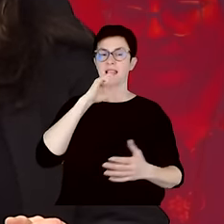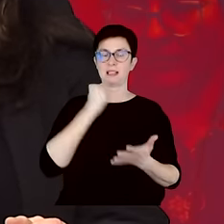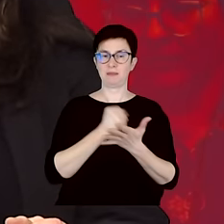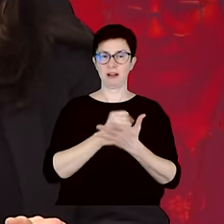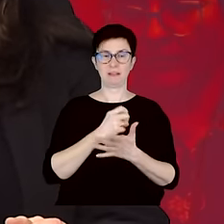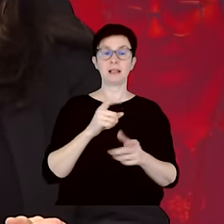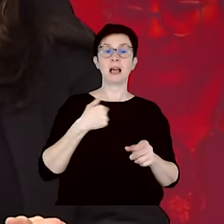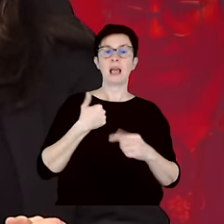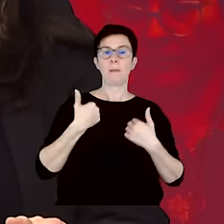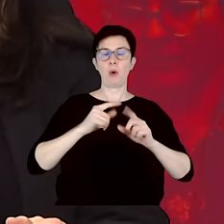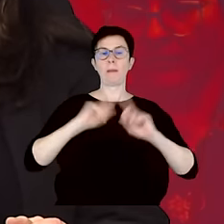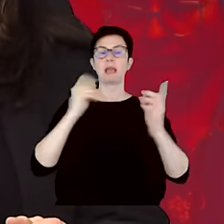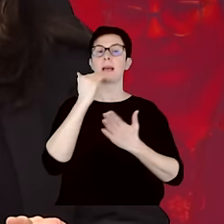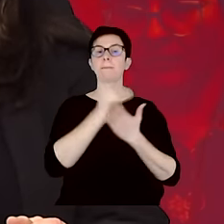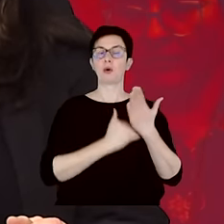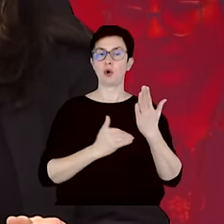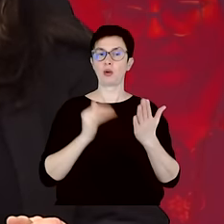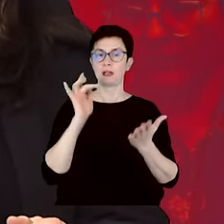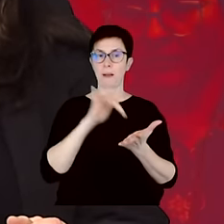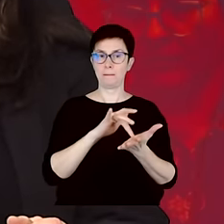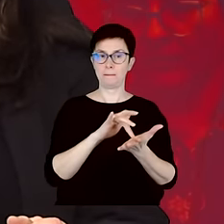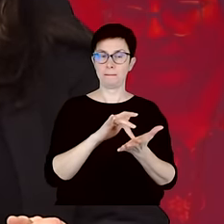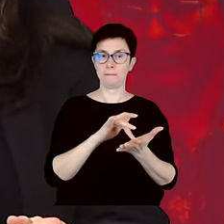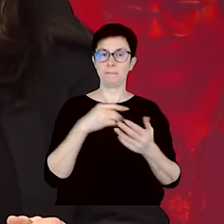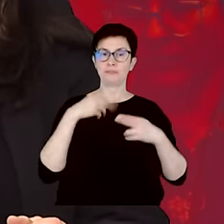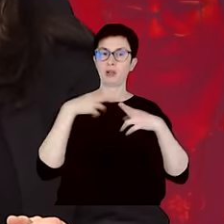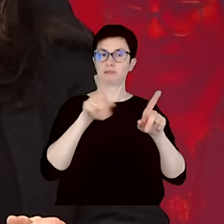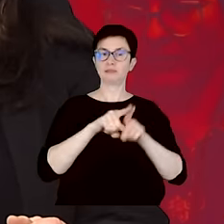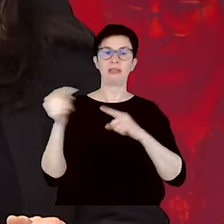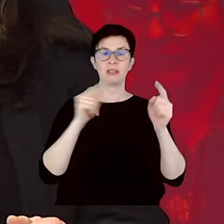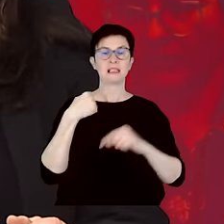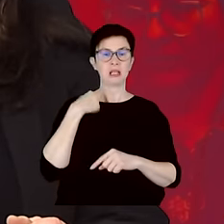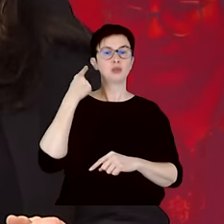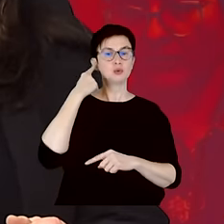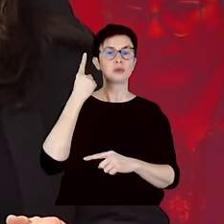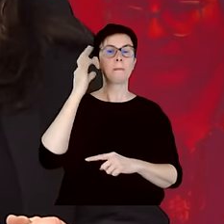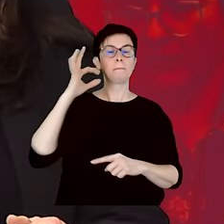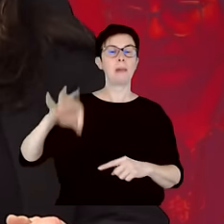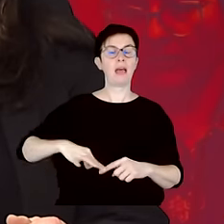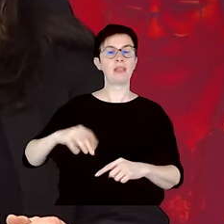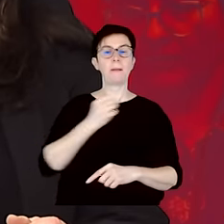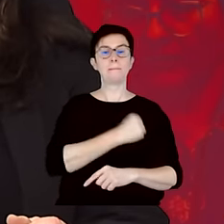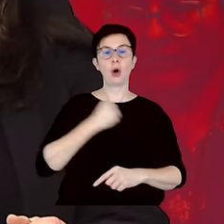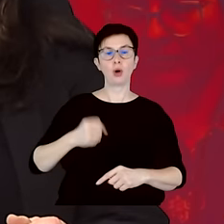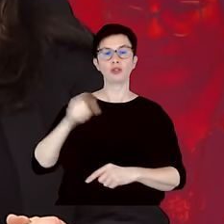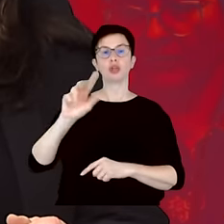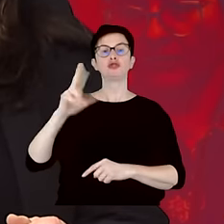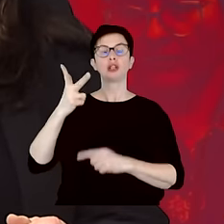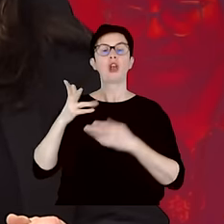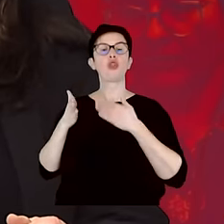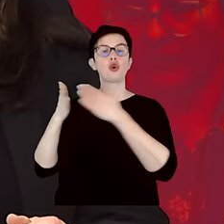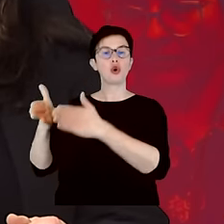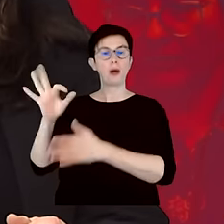programie, biorąc udział również w dyskusji, usłyszałam od jednej z pań poseł z trzeciej drogi, z